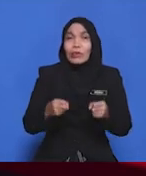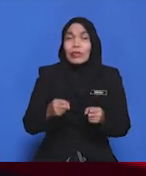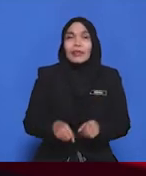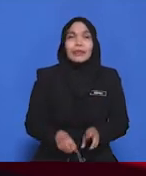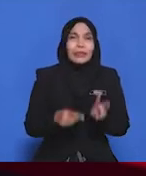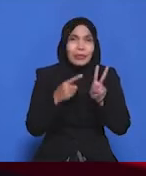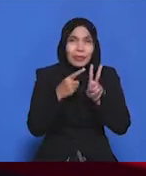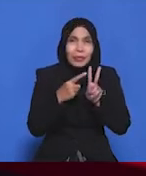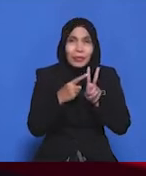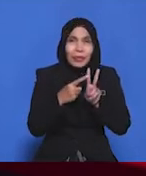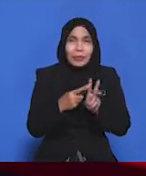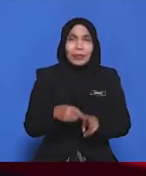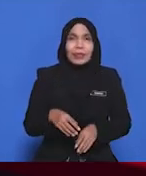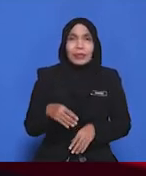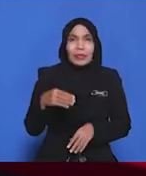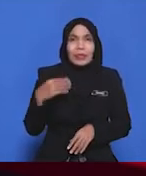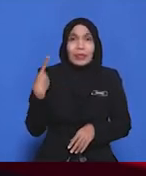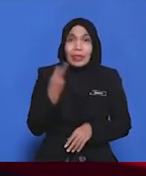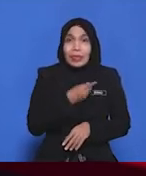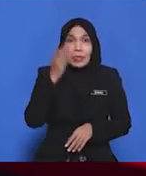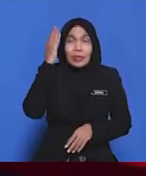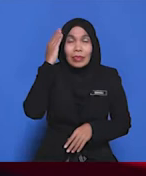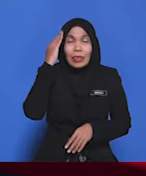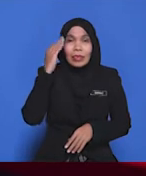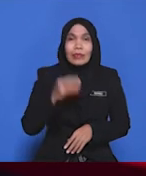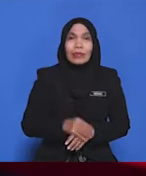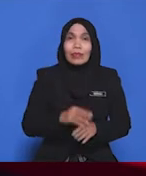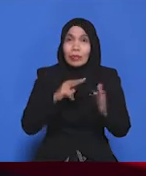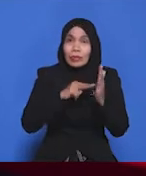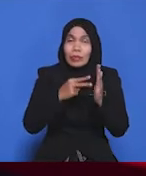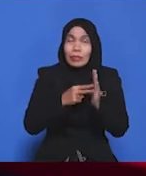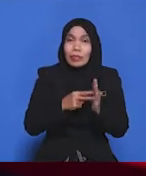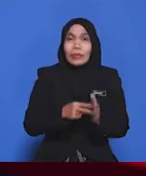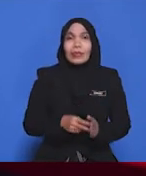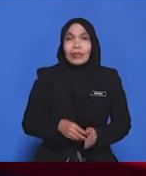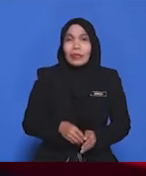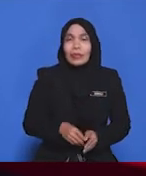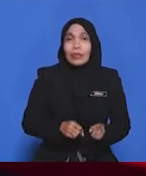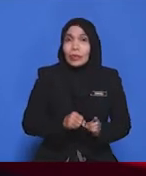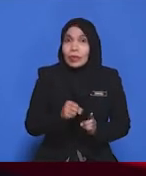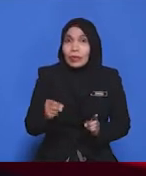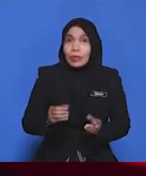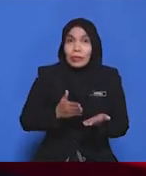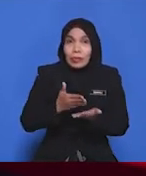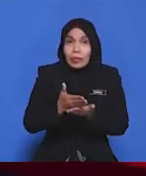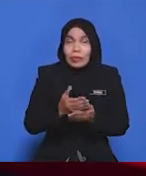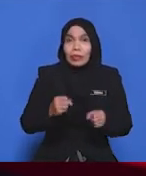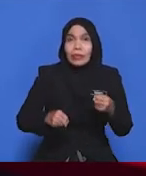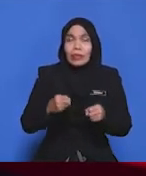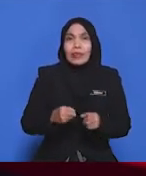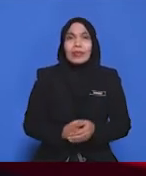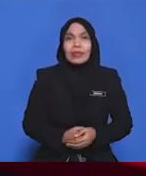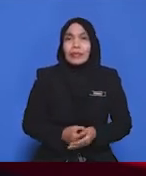kedua, kita mengetahui apakah takrif sosialisasi menerusi sukan. Dan yang terakhir,